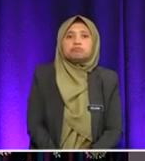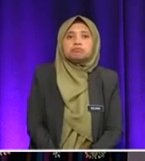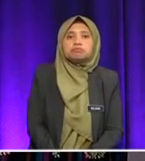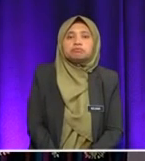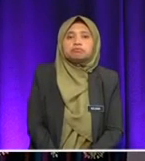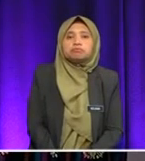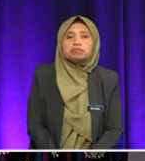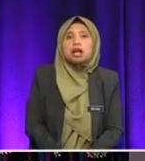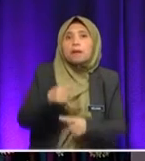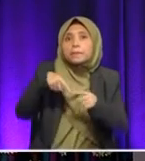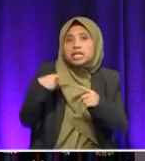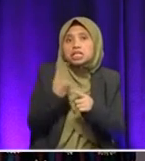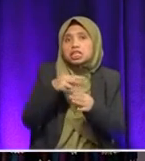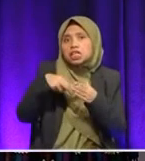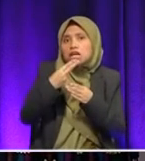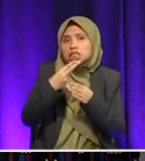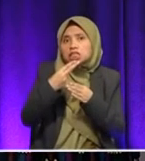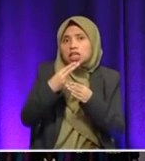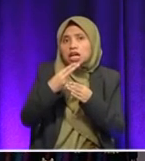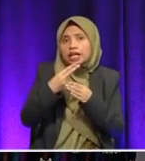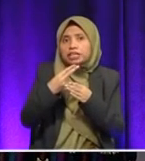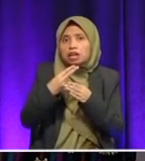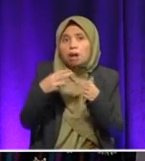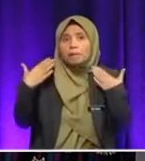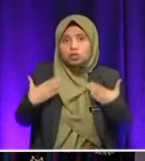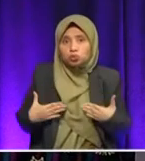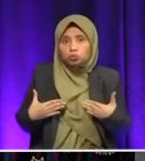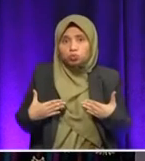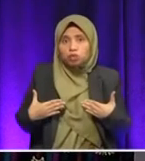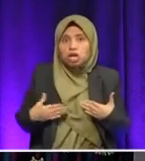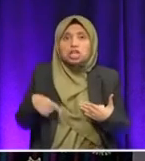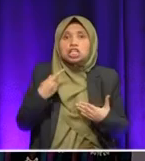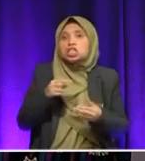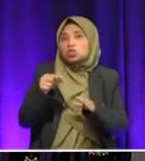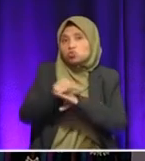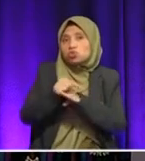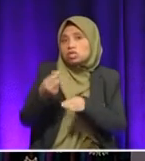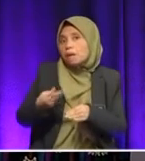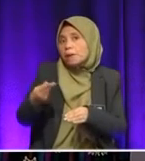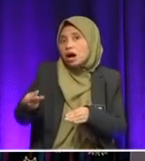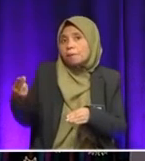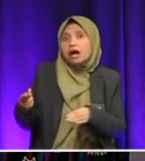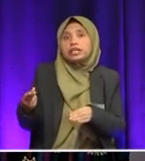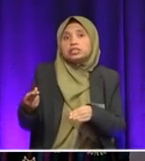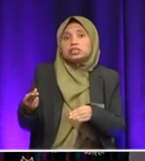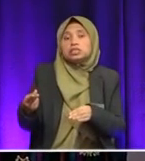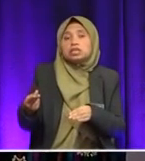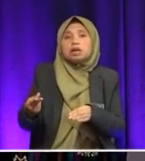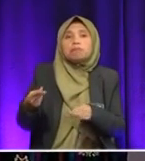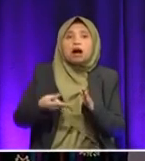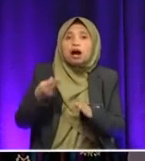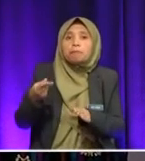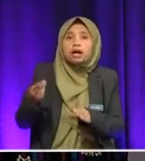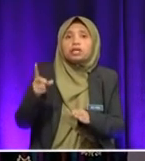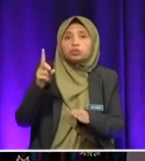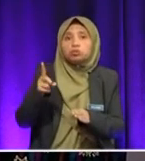Hai Oke ini kita chicken stature KFC pakaian kita menggunakan bahan-bahan tertentu jadi bahan-bahannya kita gunakan kita mesti